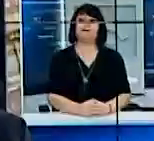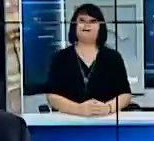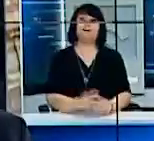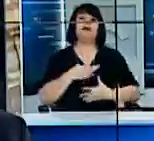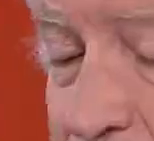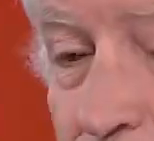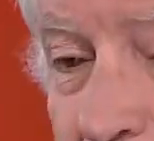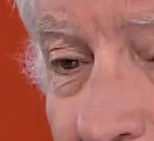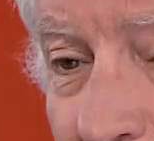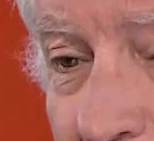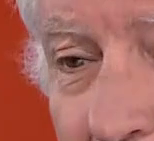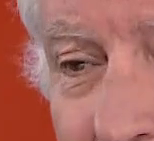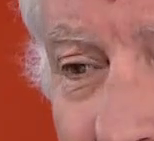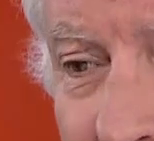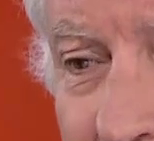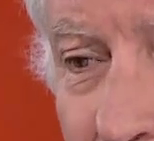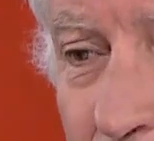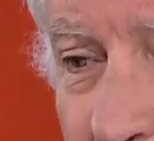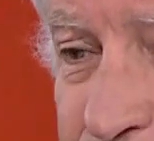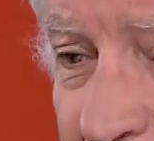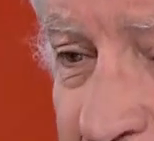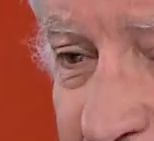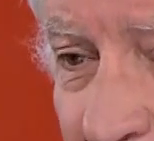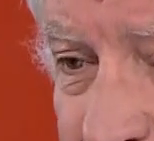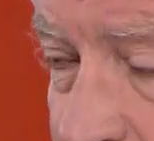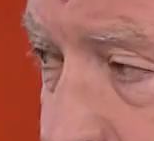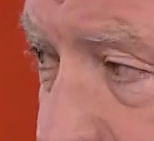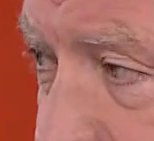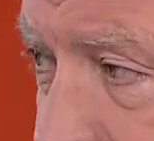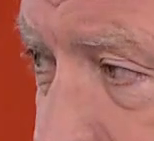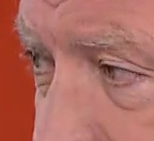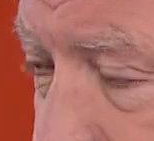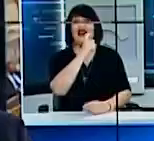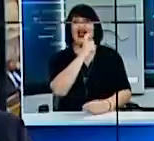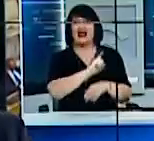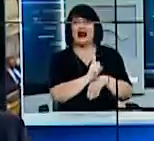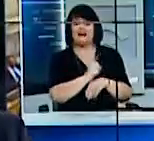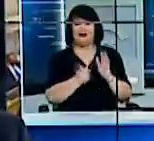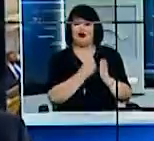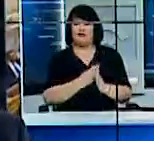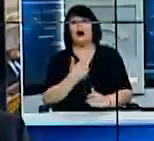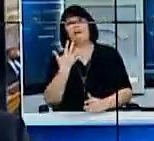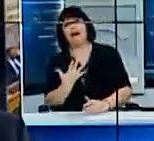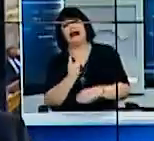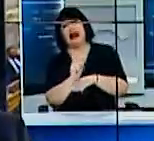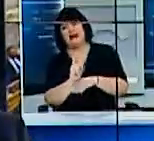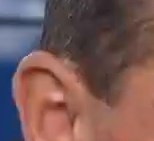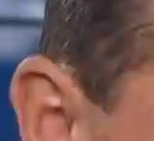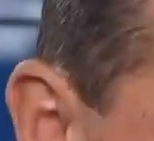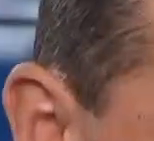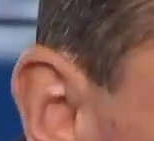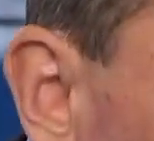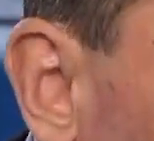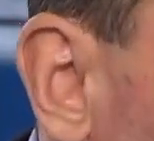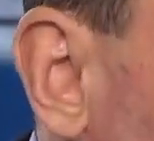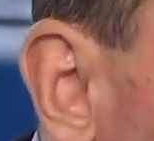στην κοινωνία. Είπε αυτό που δεν έλεγε, δεν ομολογούσε κανείς άλλος. Να συνεχίσουμε λίγο ακόμα για τα μέτρα της Νέας Δημοκρατίας. Είπαμε για το